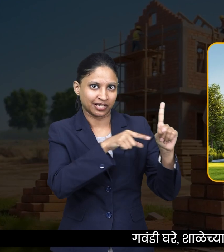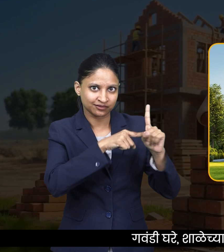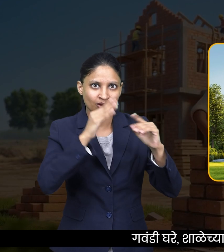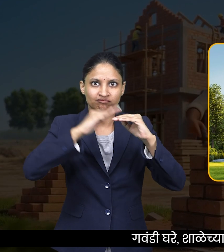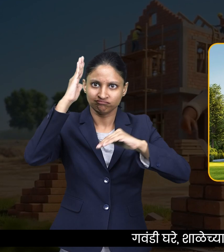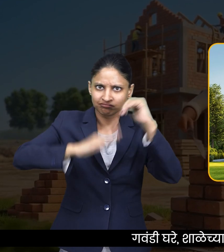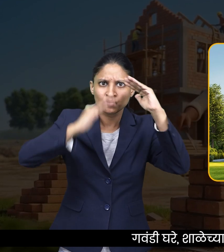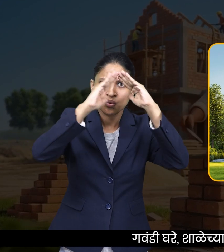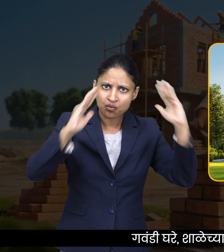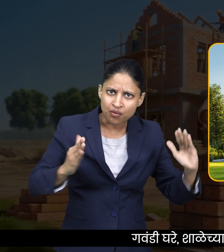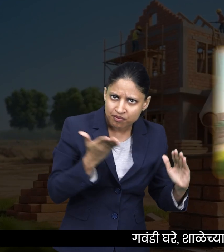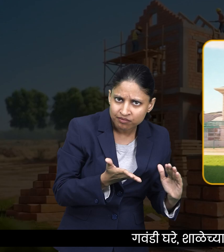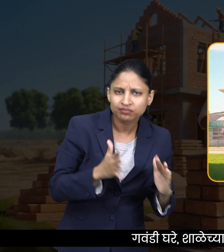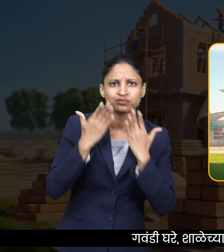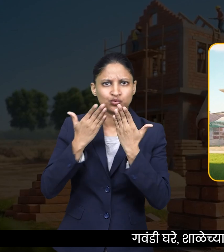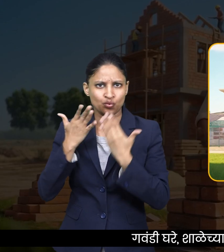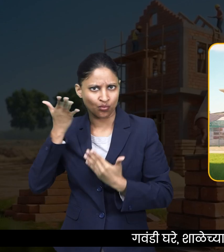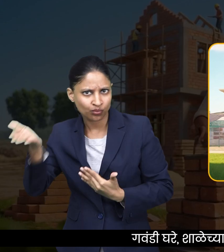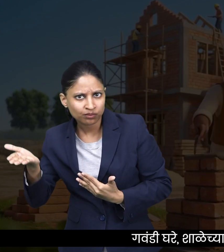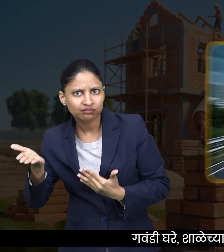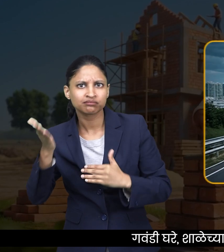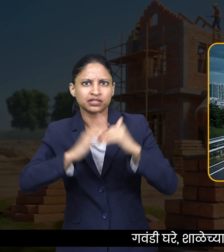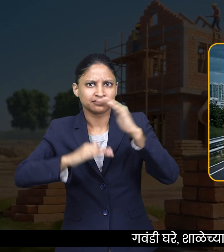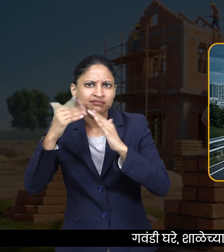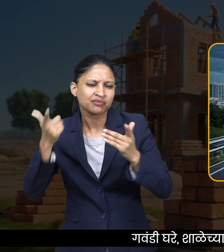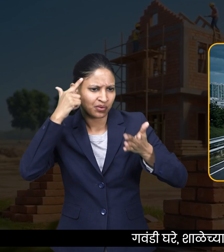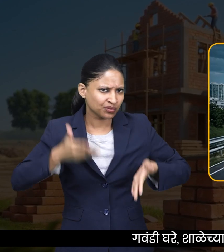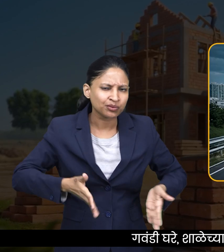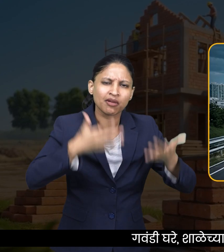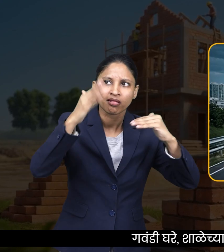गवंडी घरे, शाळेच्या इमारती आणि रस्ते बांधतात.